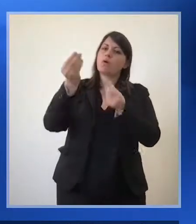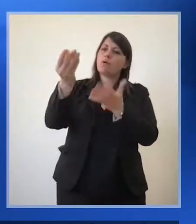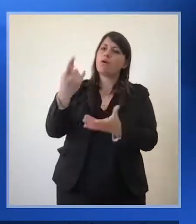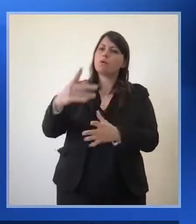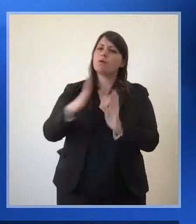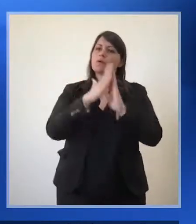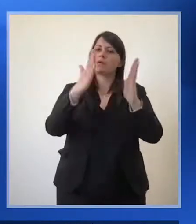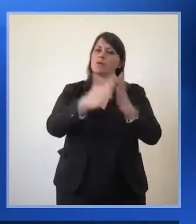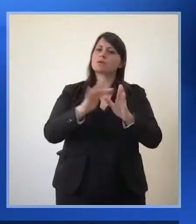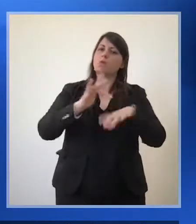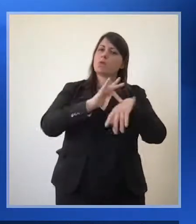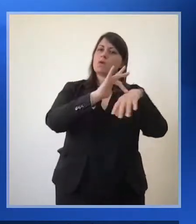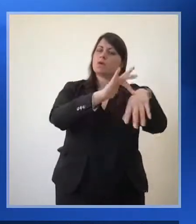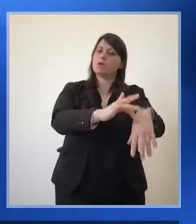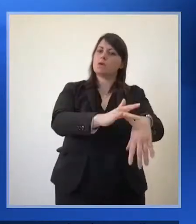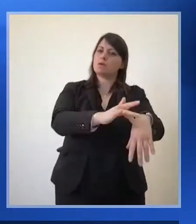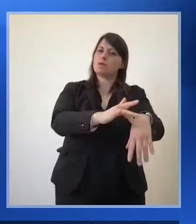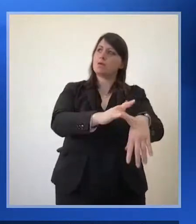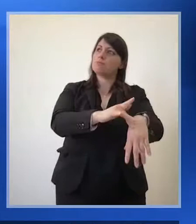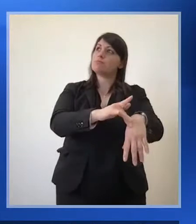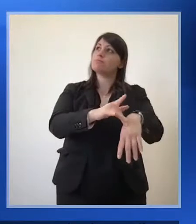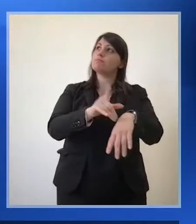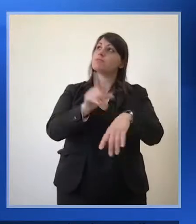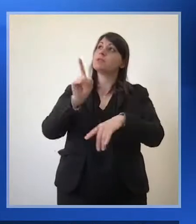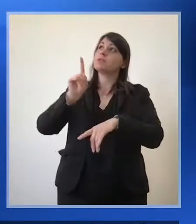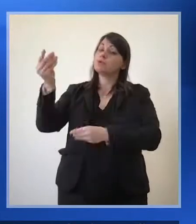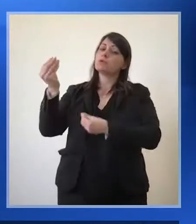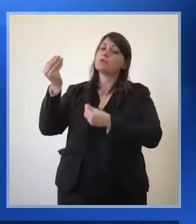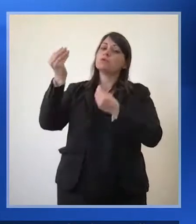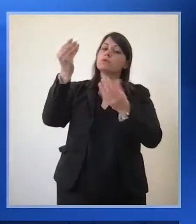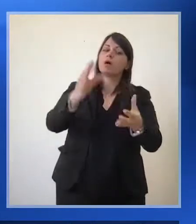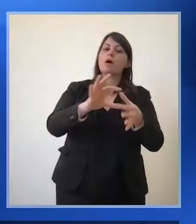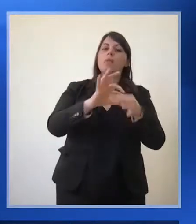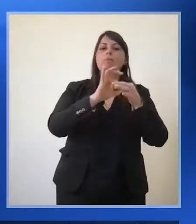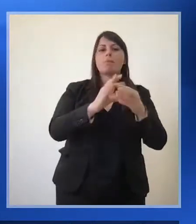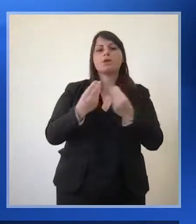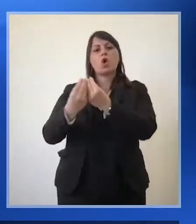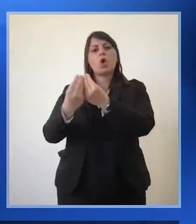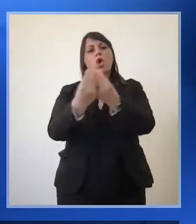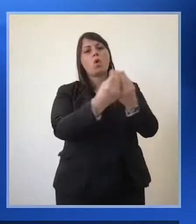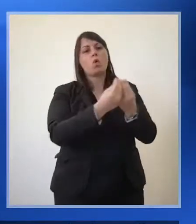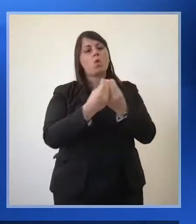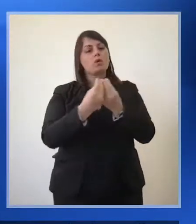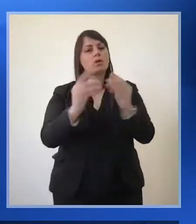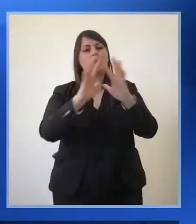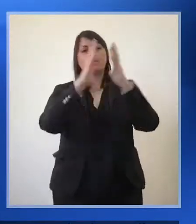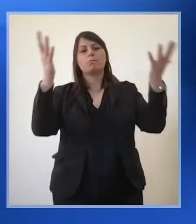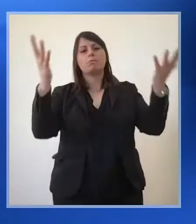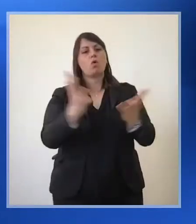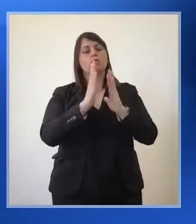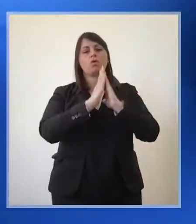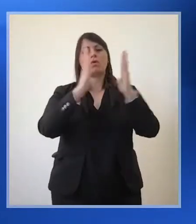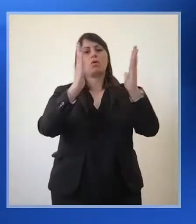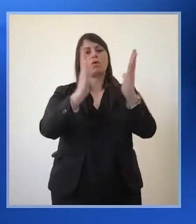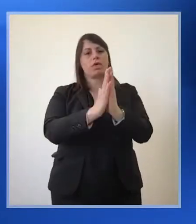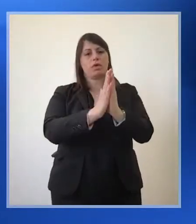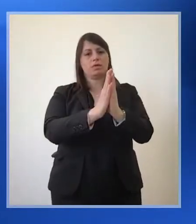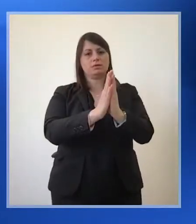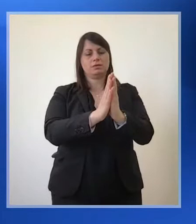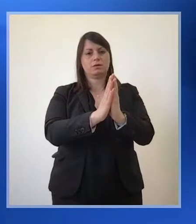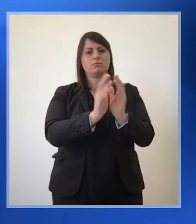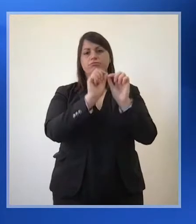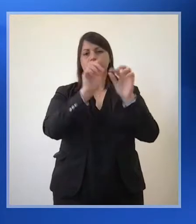Chiesa e conceda pace e unità alla Chiesa in tutto il